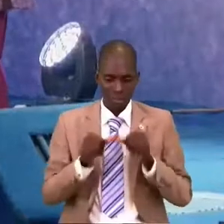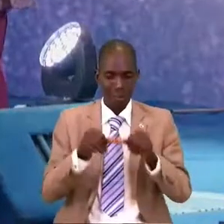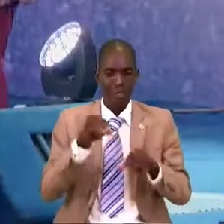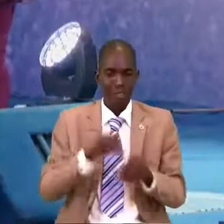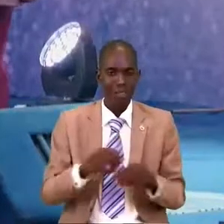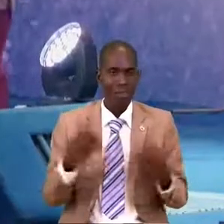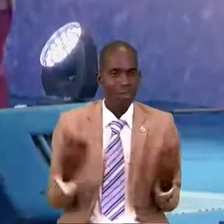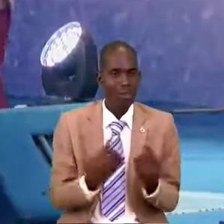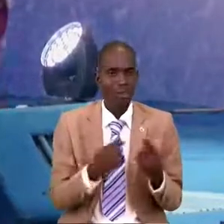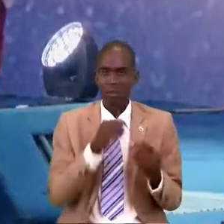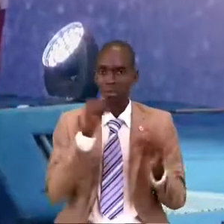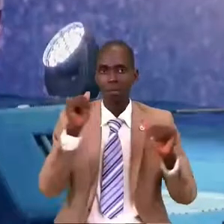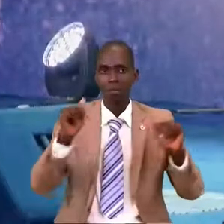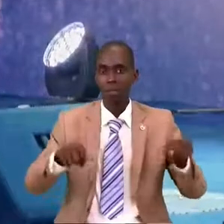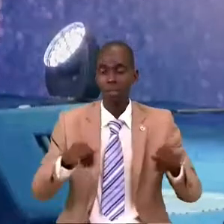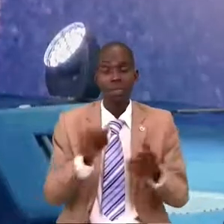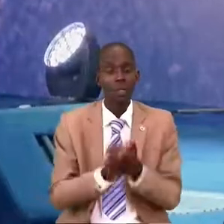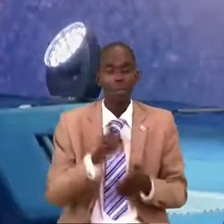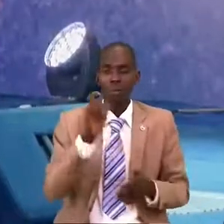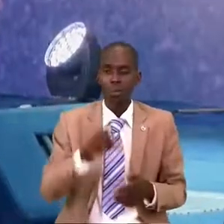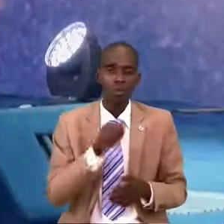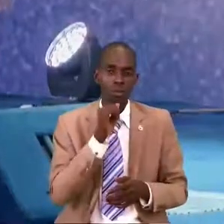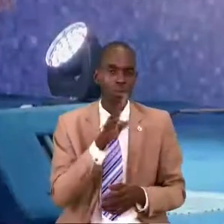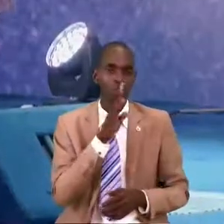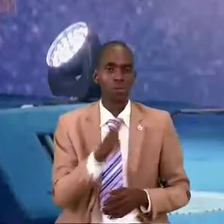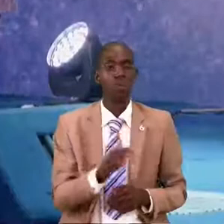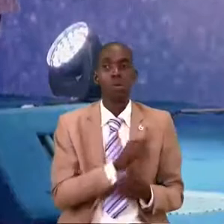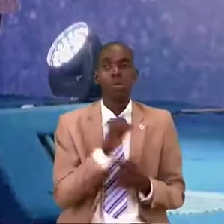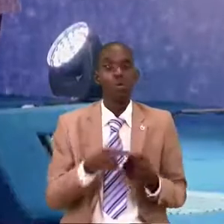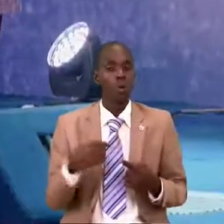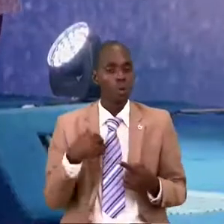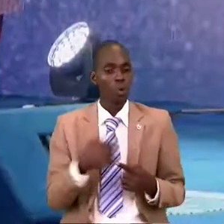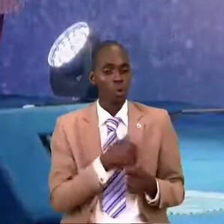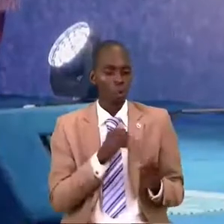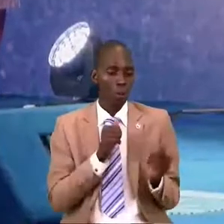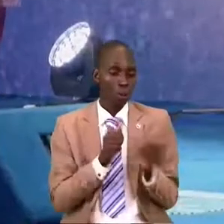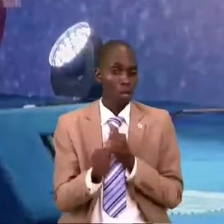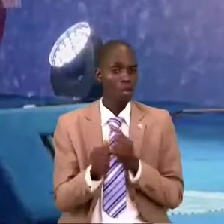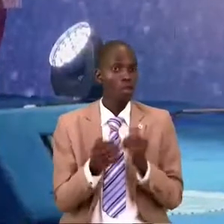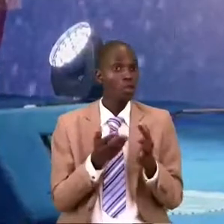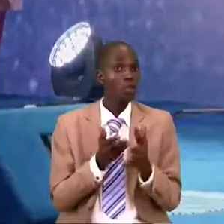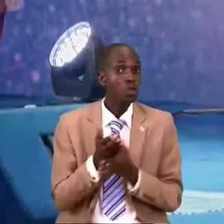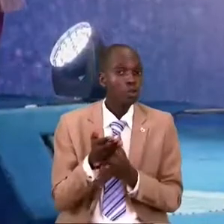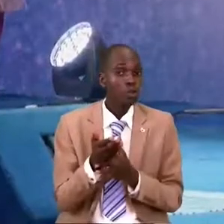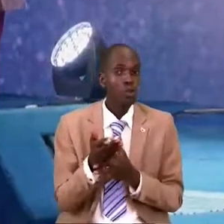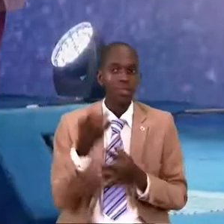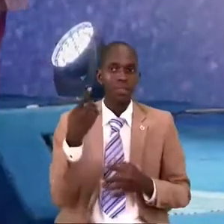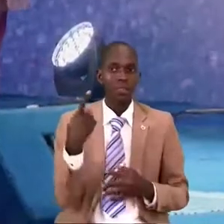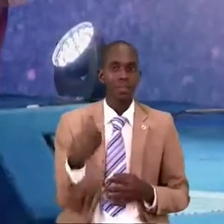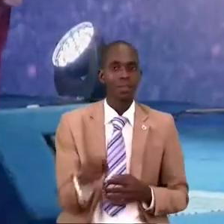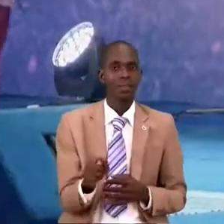Quand nous passons par le sang de l'agneau et le sang de Jésus est appliqué à nos cœurs,